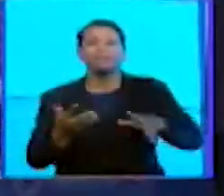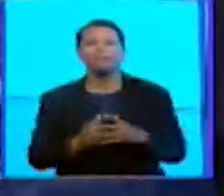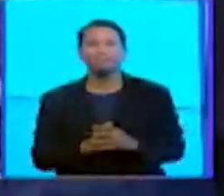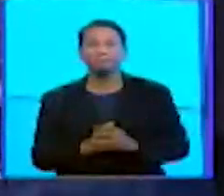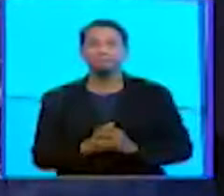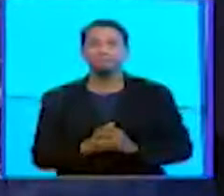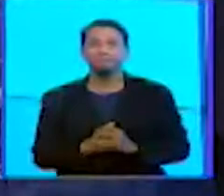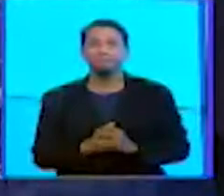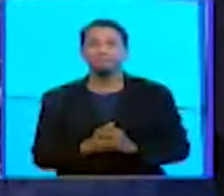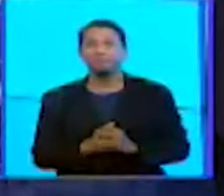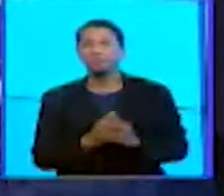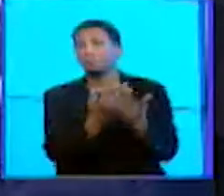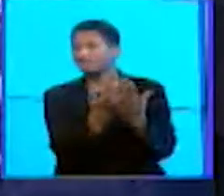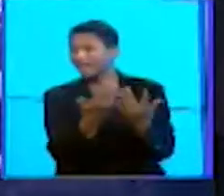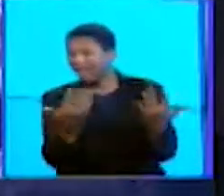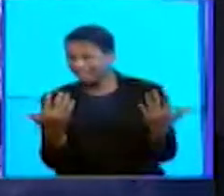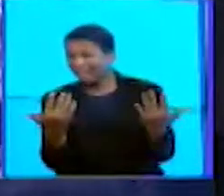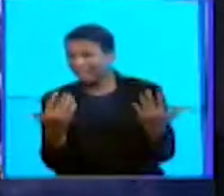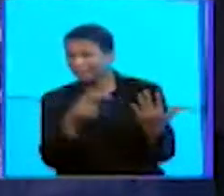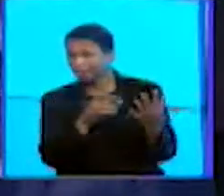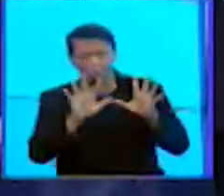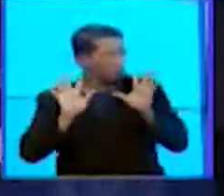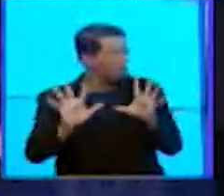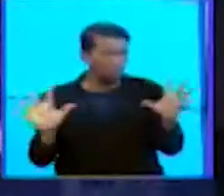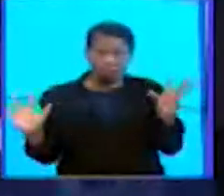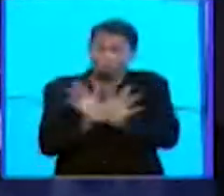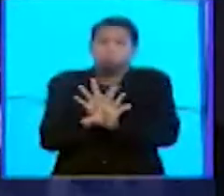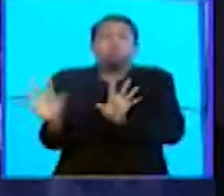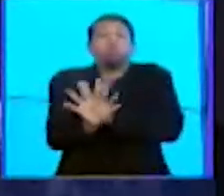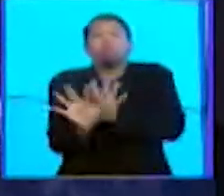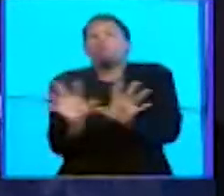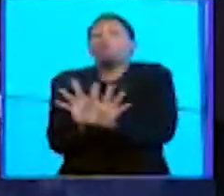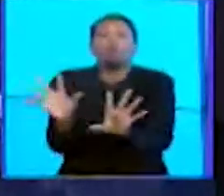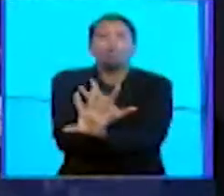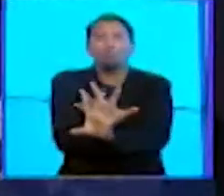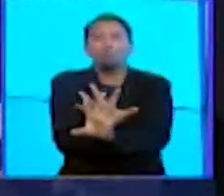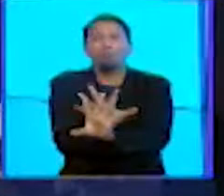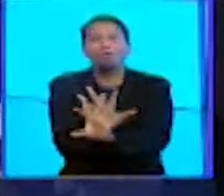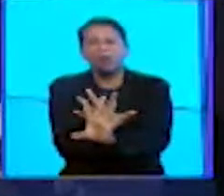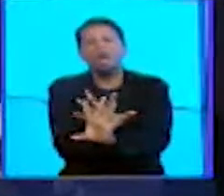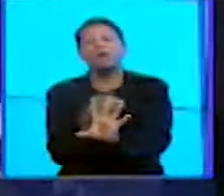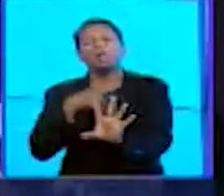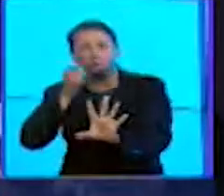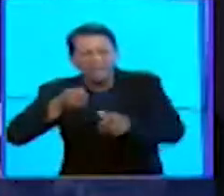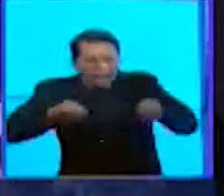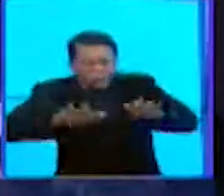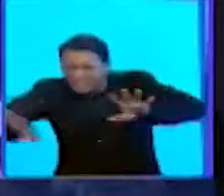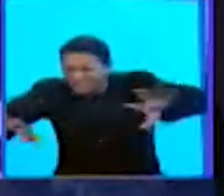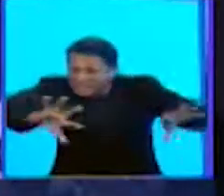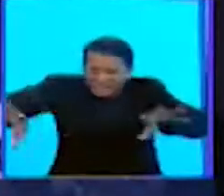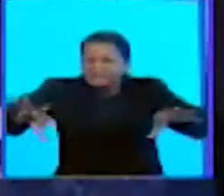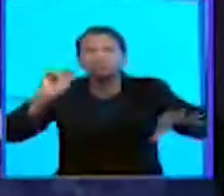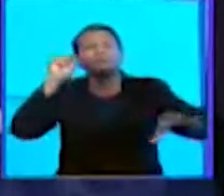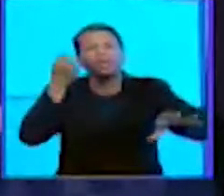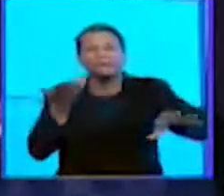tepat bisa sangat besar terkait bantuan ini menjadi aneh sekali anggota itu terendam disini mengatur agar tidak